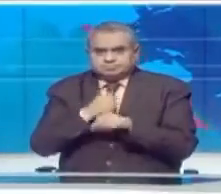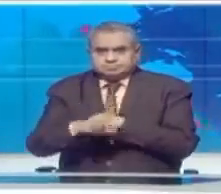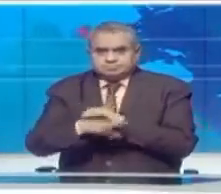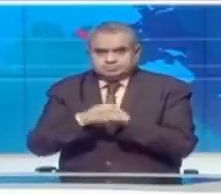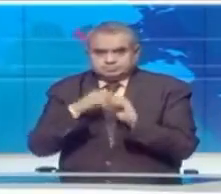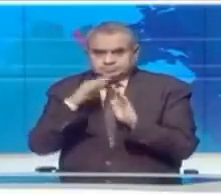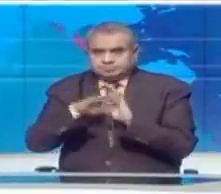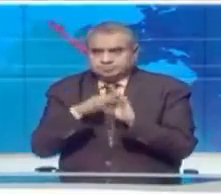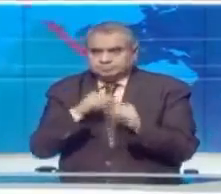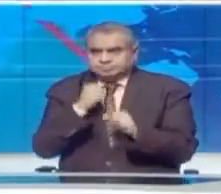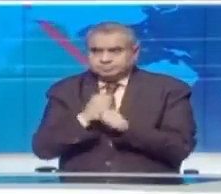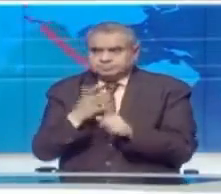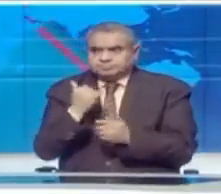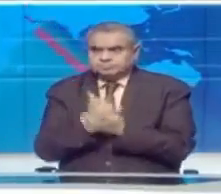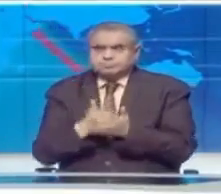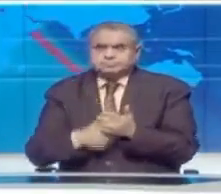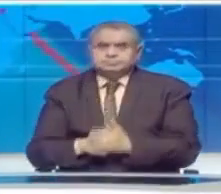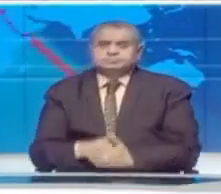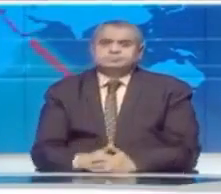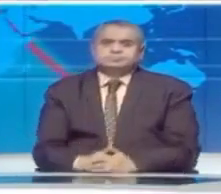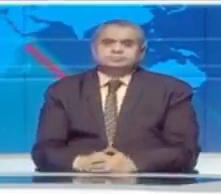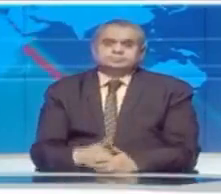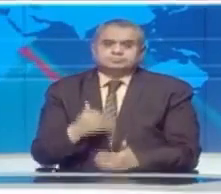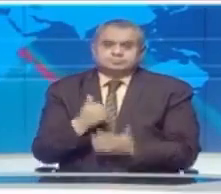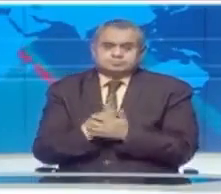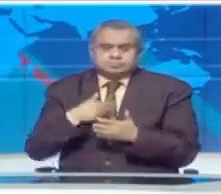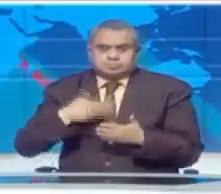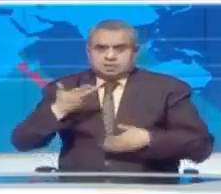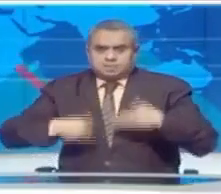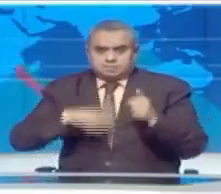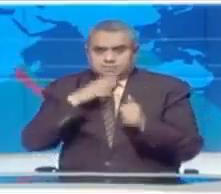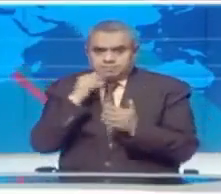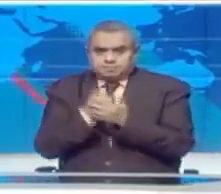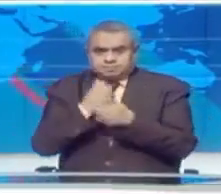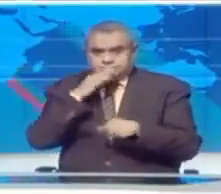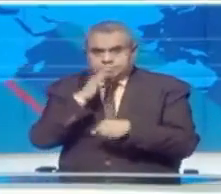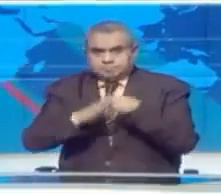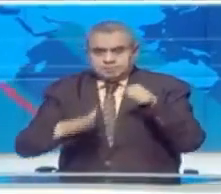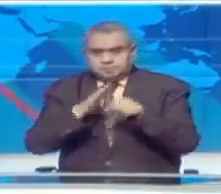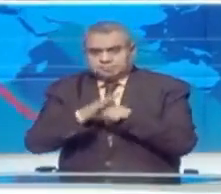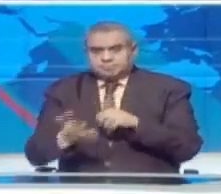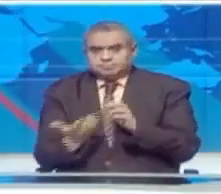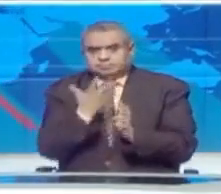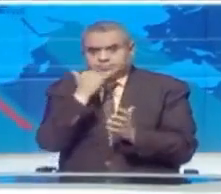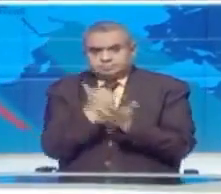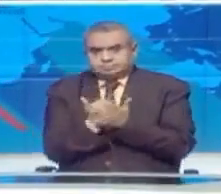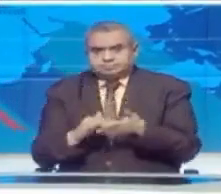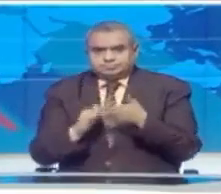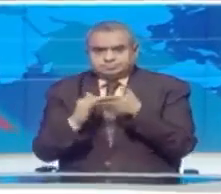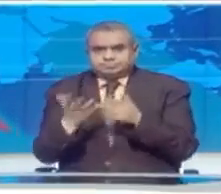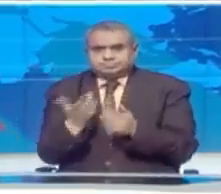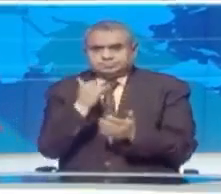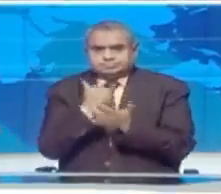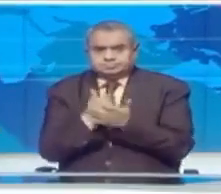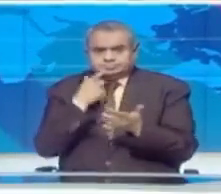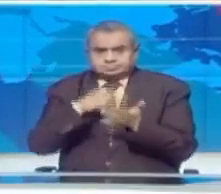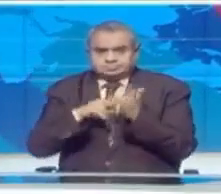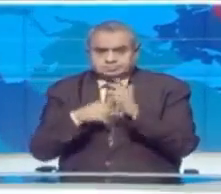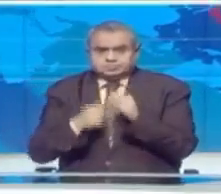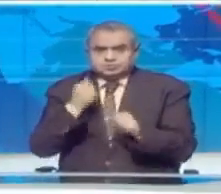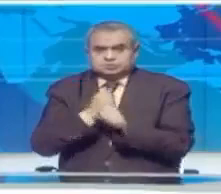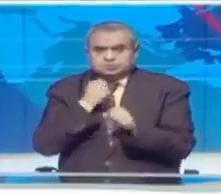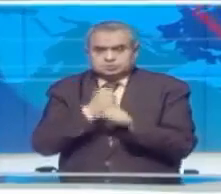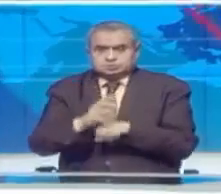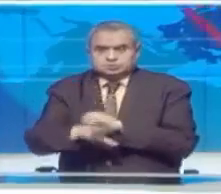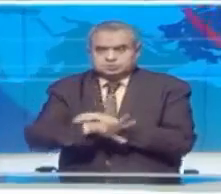التهاب النكروزي في الحروب علاجه الأساسي البتر. احنا بنعرض حتى في ده مكتوب مفيش بتر، احنا بنعمل حاجة اسمها